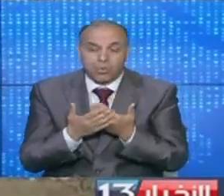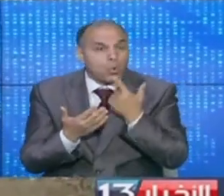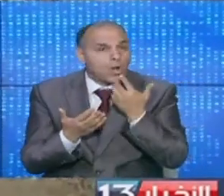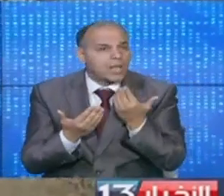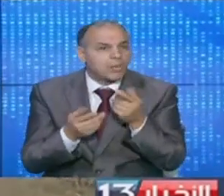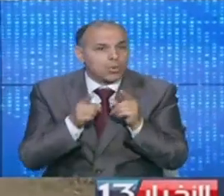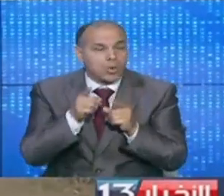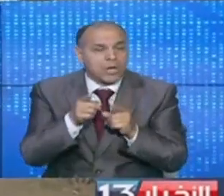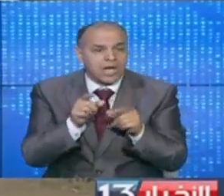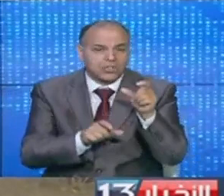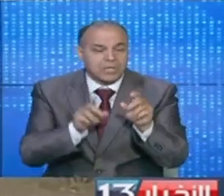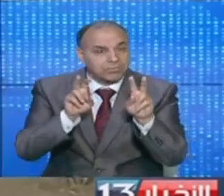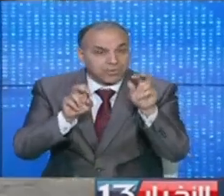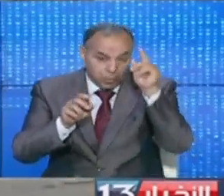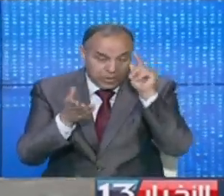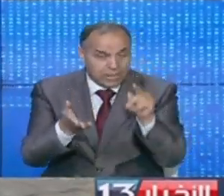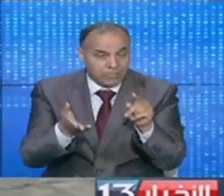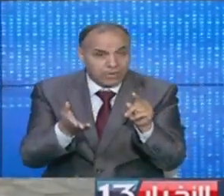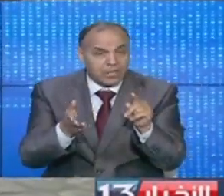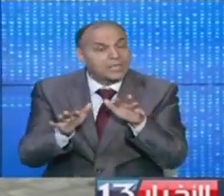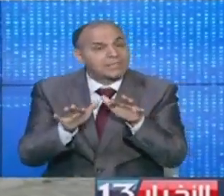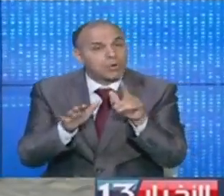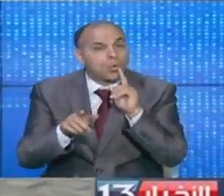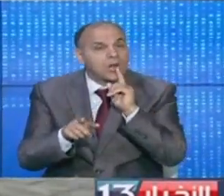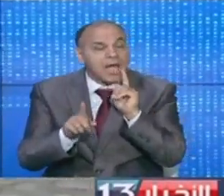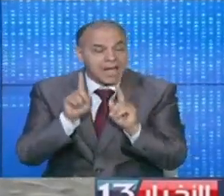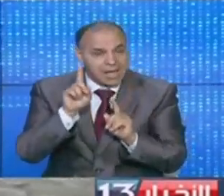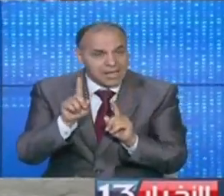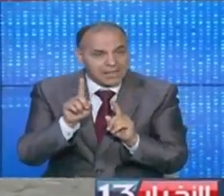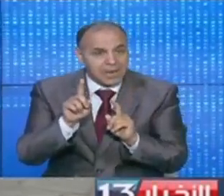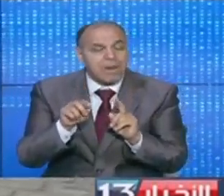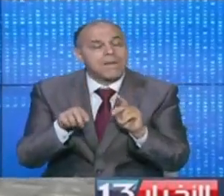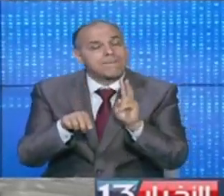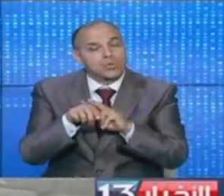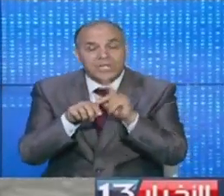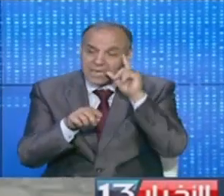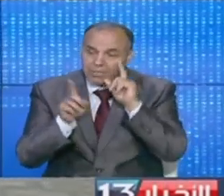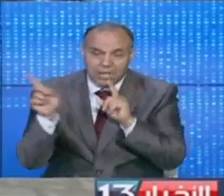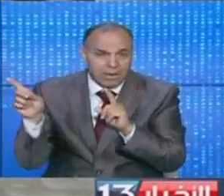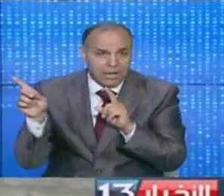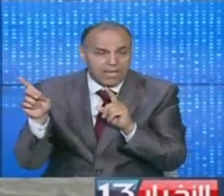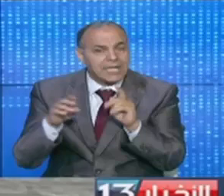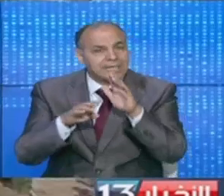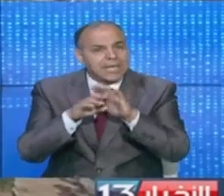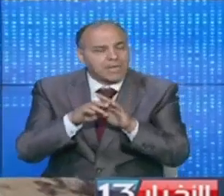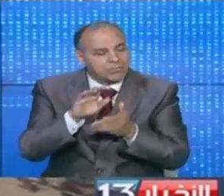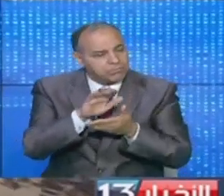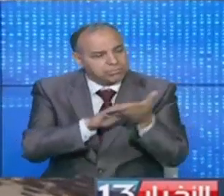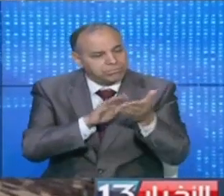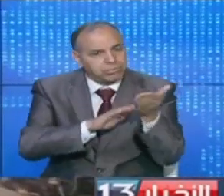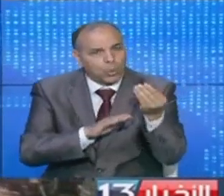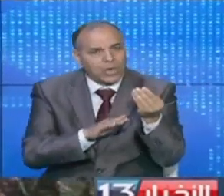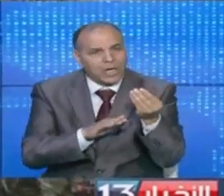منه هؤلاء العالقين تفعله خاصه من السلطات الليبيه لتامين مغادرتهما